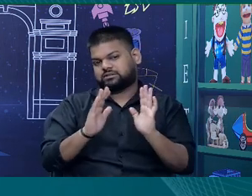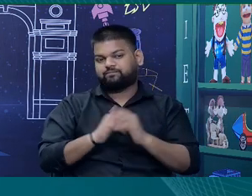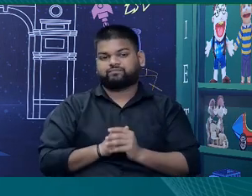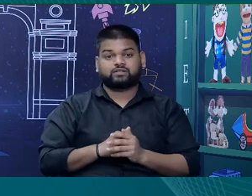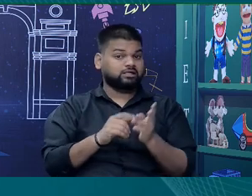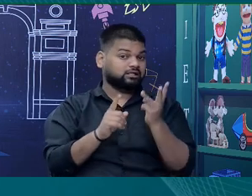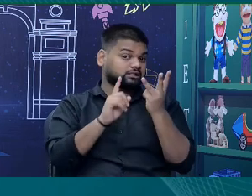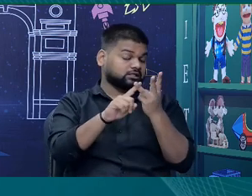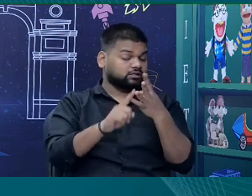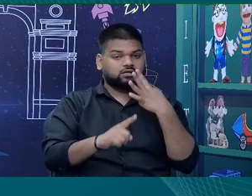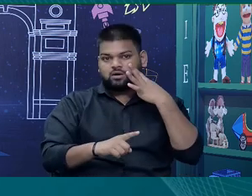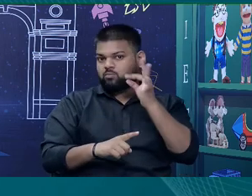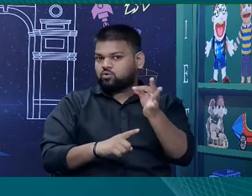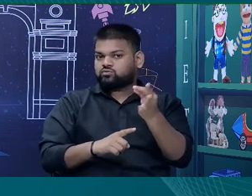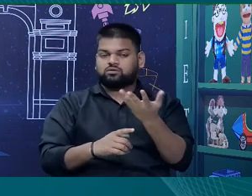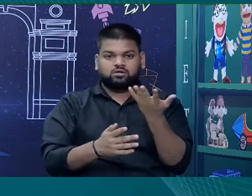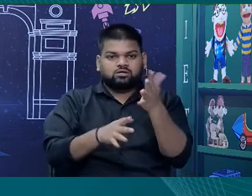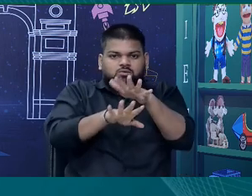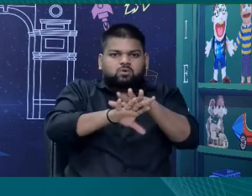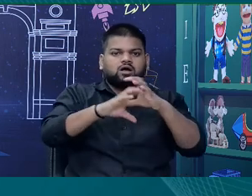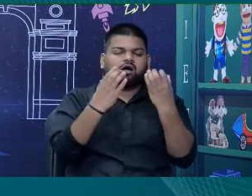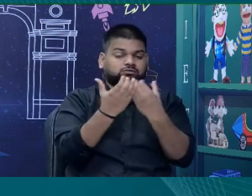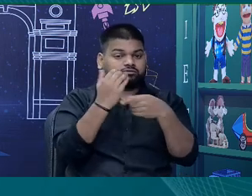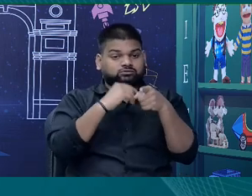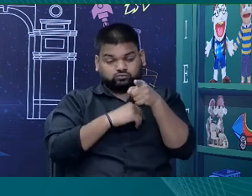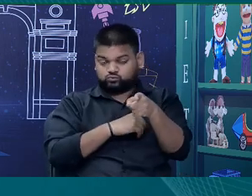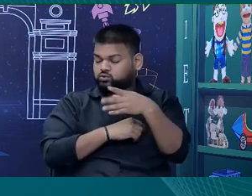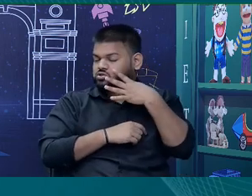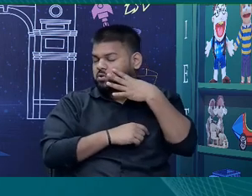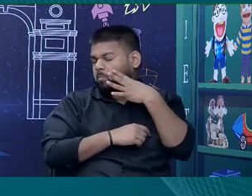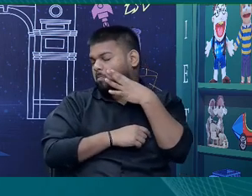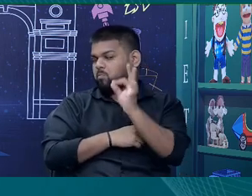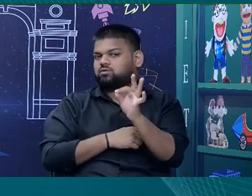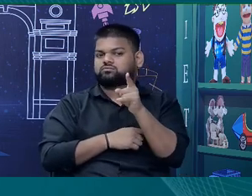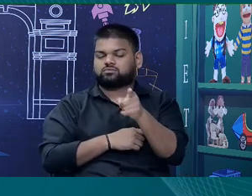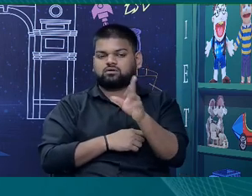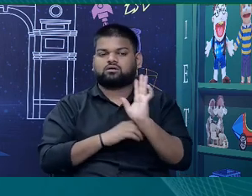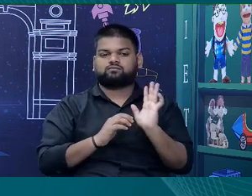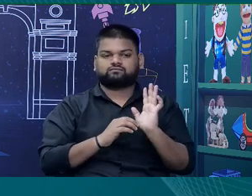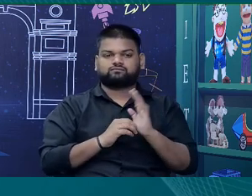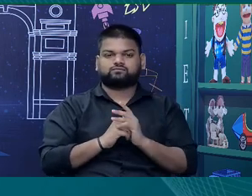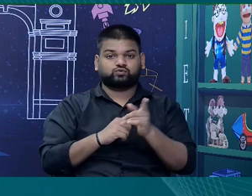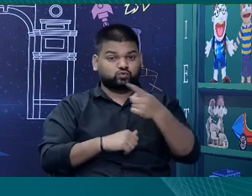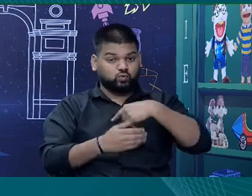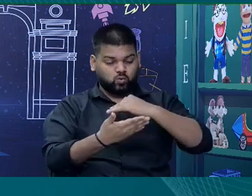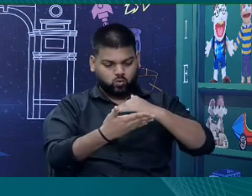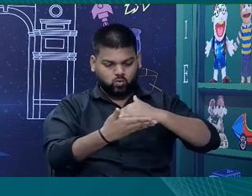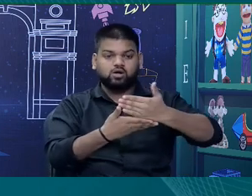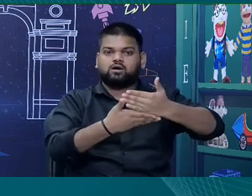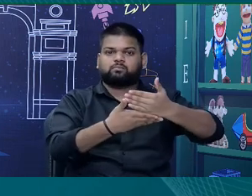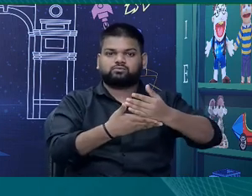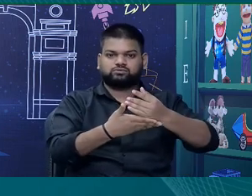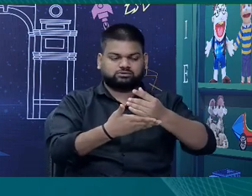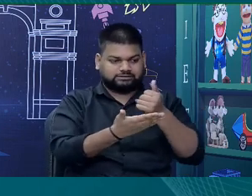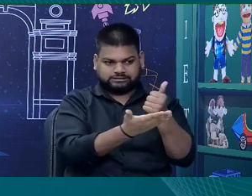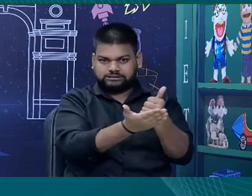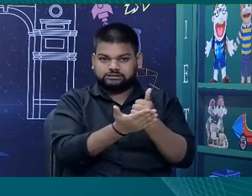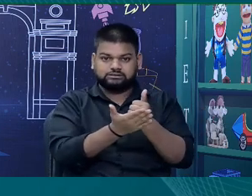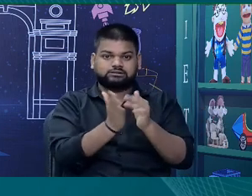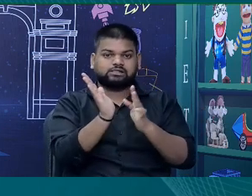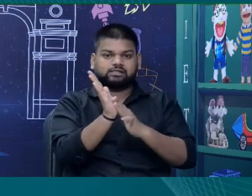मेथड है इंक्लूसिव एजुकेशन के पॉइंट ऑफ व्यू से जो की ये कंप्यूटर का उसे करके आप एस शब्द जो